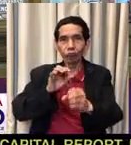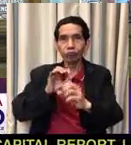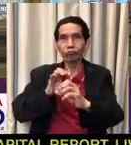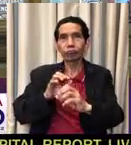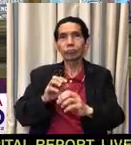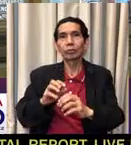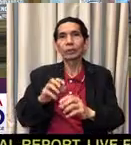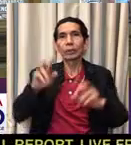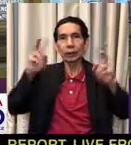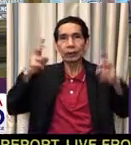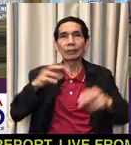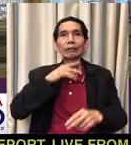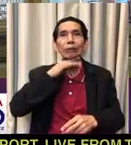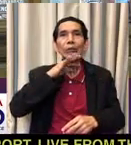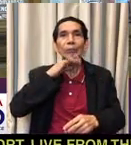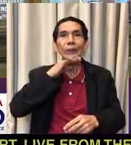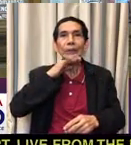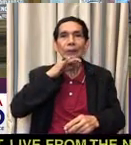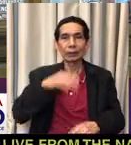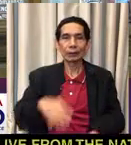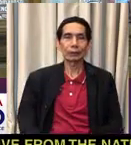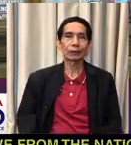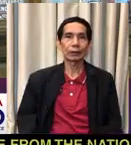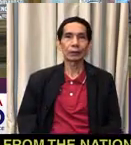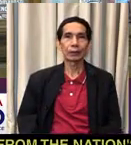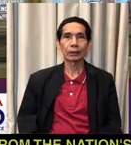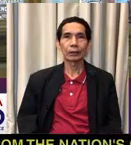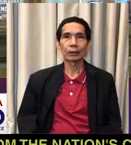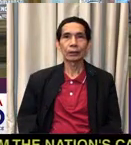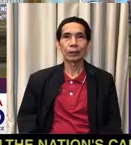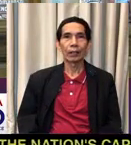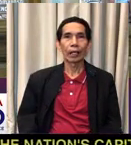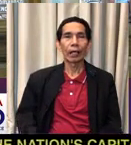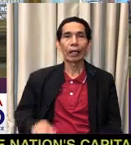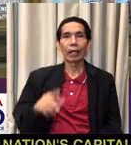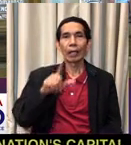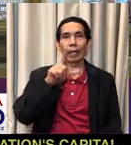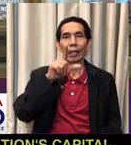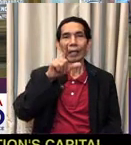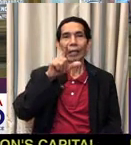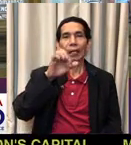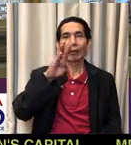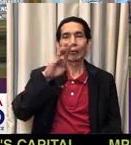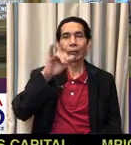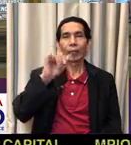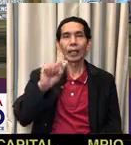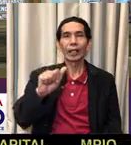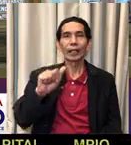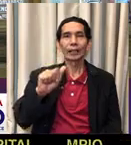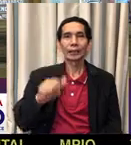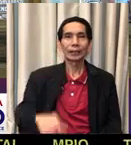Sa Tagalog, libag. Sa French, lebag.